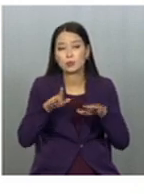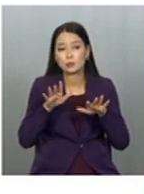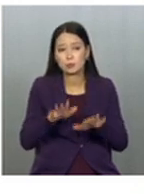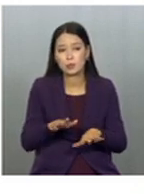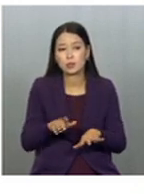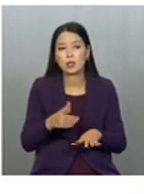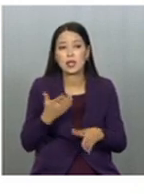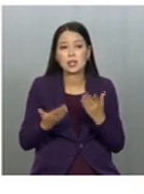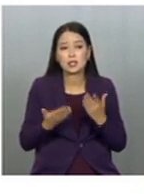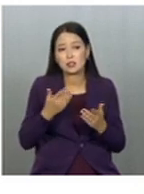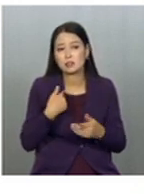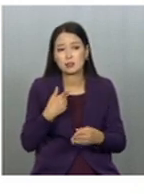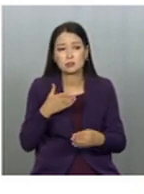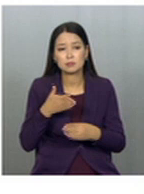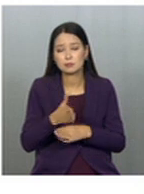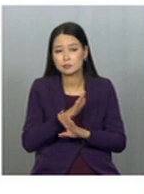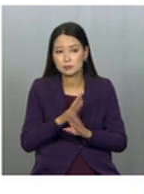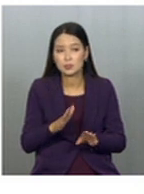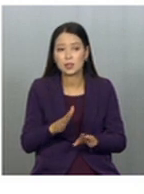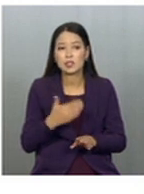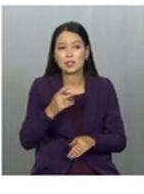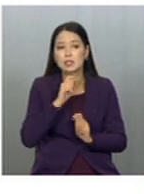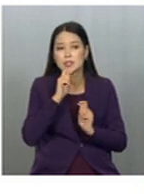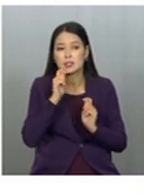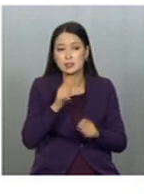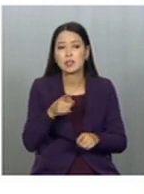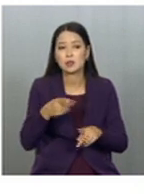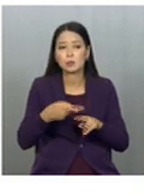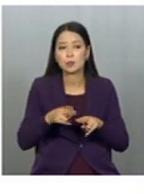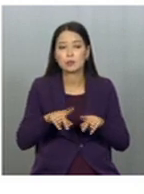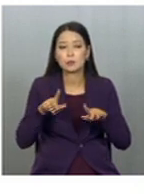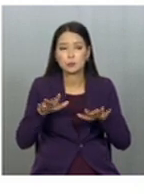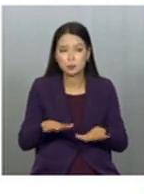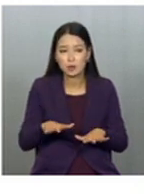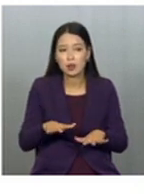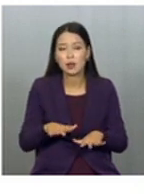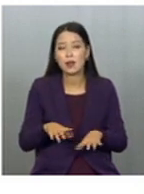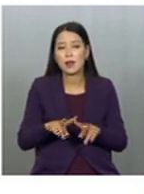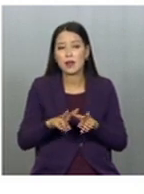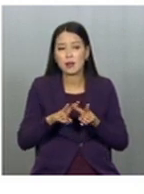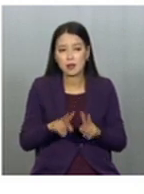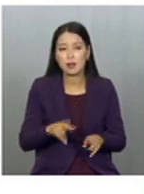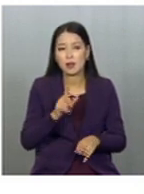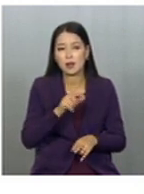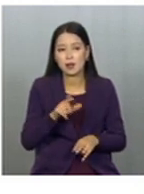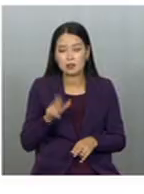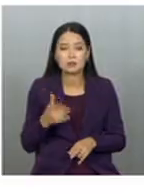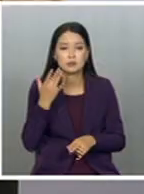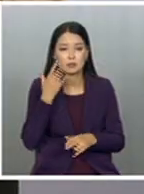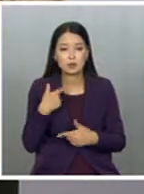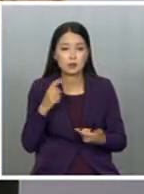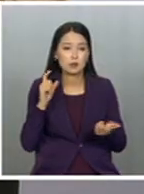болмаса келместей ғып жығар едім, сыйладым сағын жерде қалмасын деп, аттатпай адымыңды бұрар едім»,